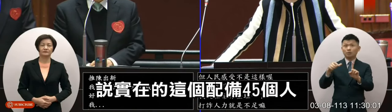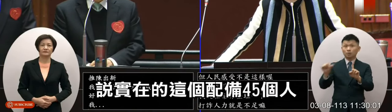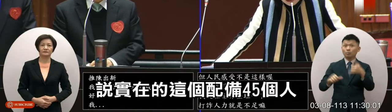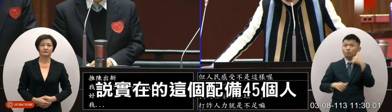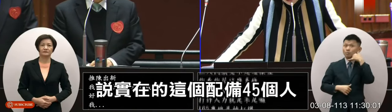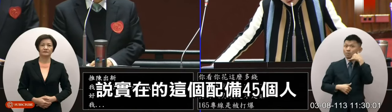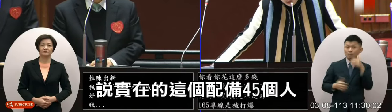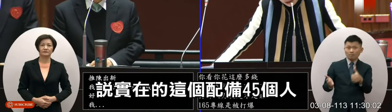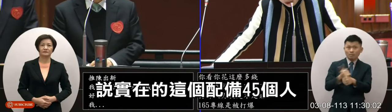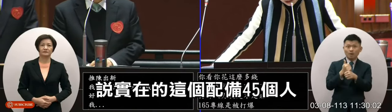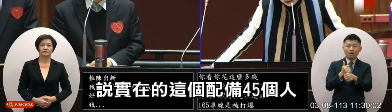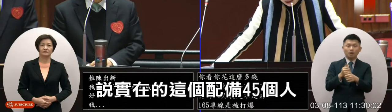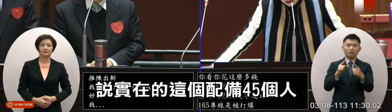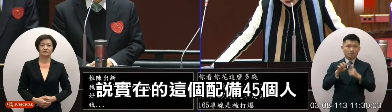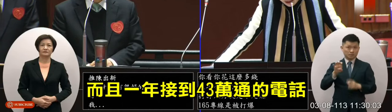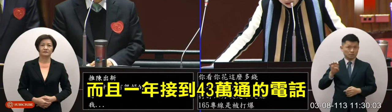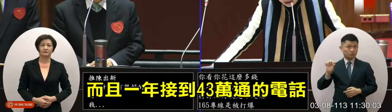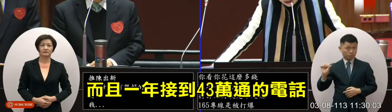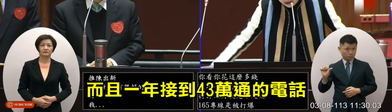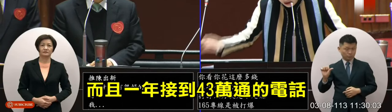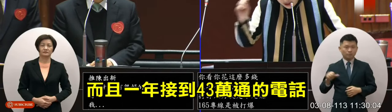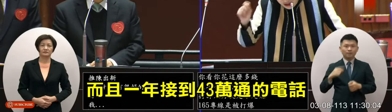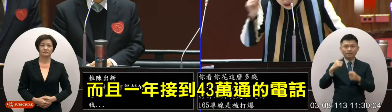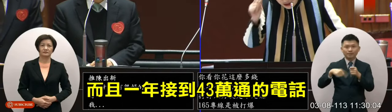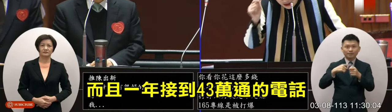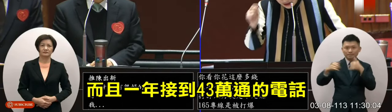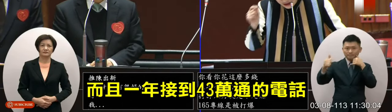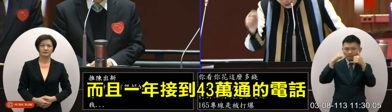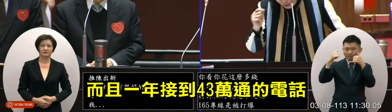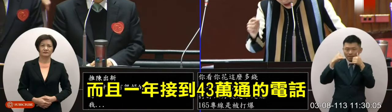个配45个人，而且一年接到